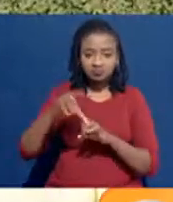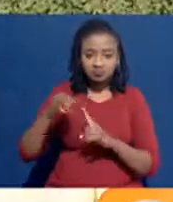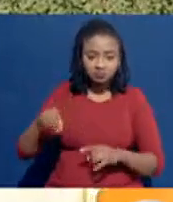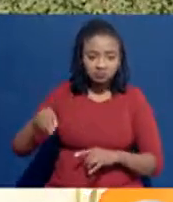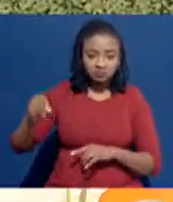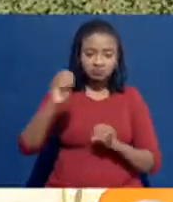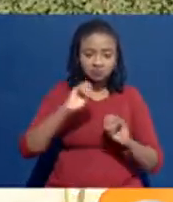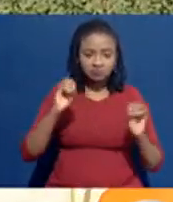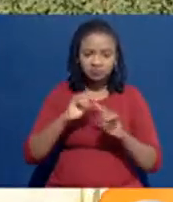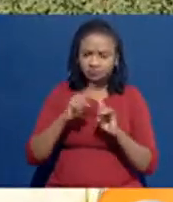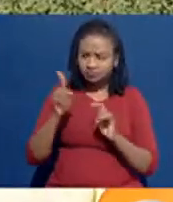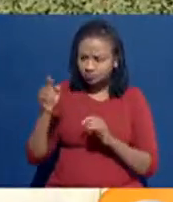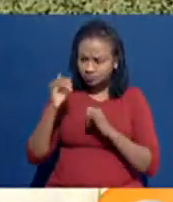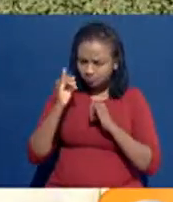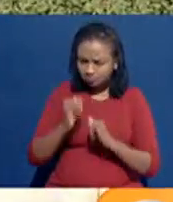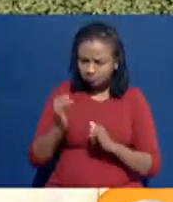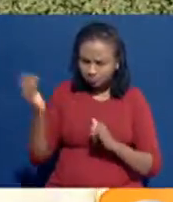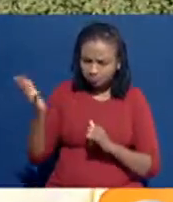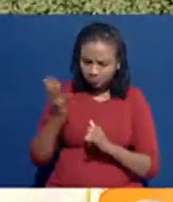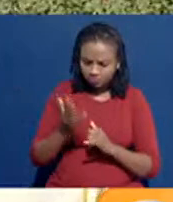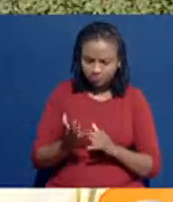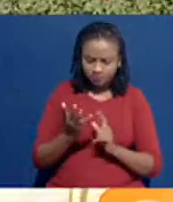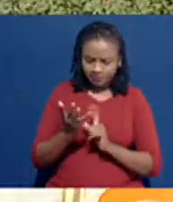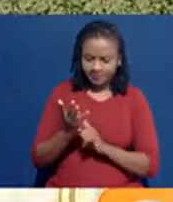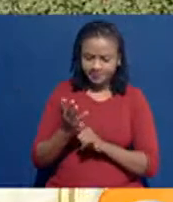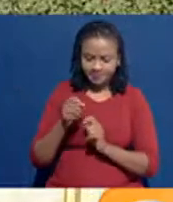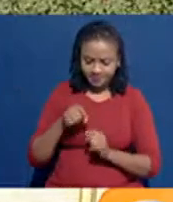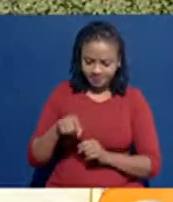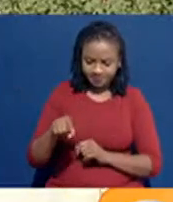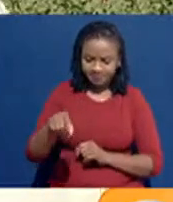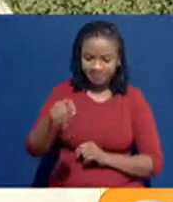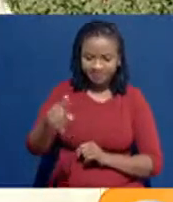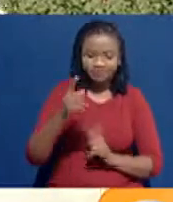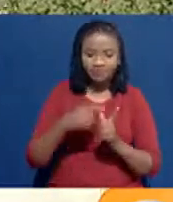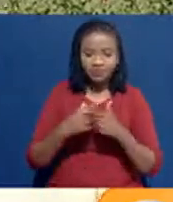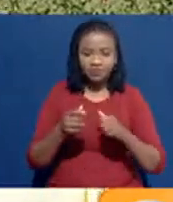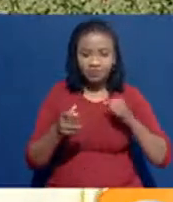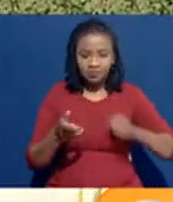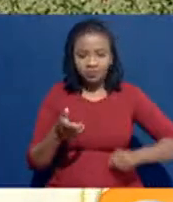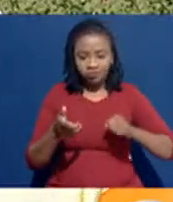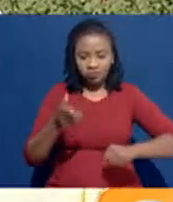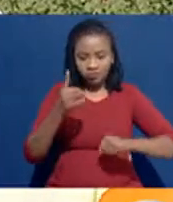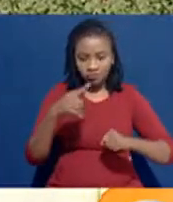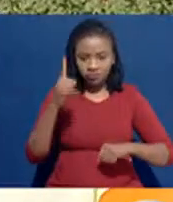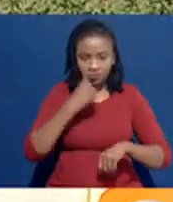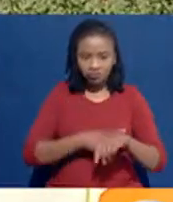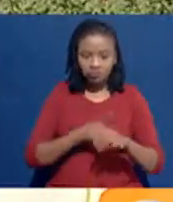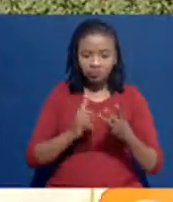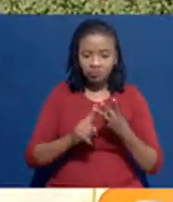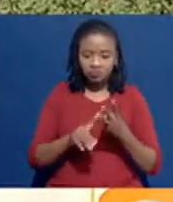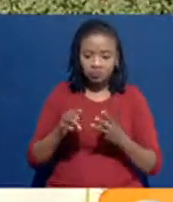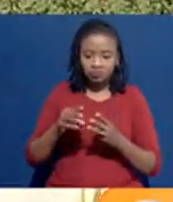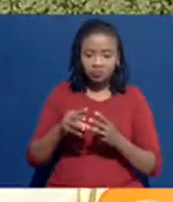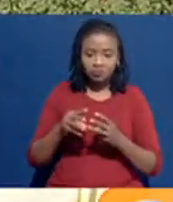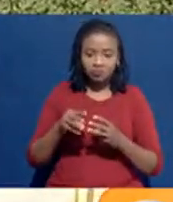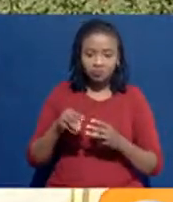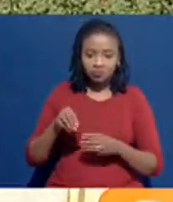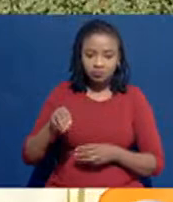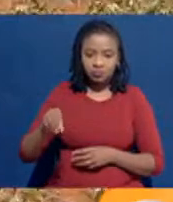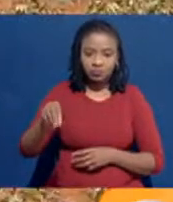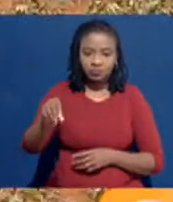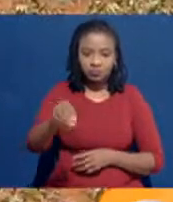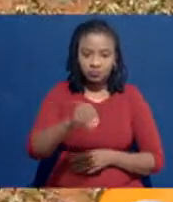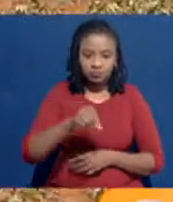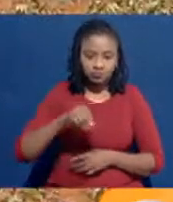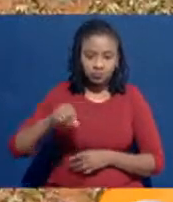Lakini sasa variety mpya hii lazima upandie mbolea. Weke mbolea kwa wakati, uspray kwa wakati, taka itunzwe ili isiguzwe na mdudu